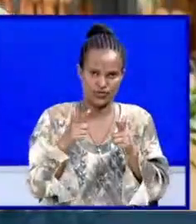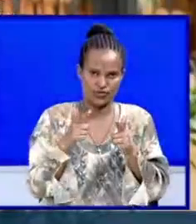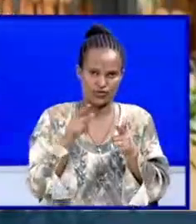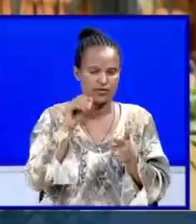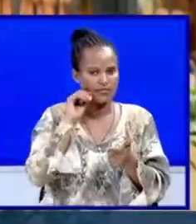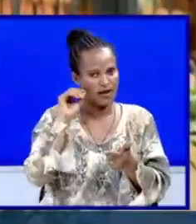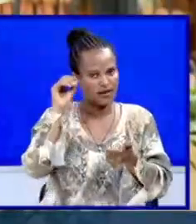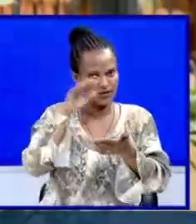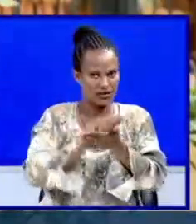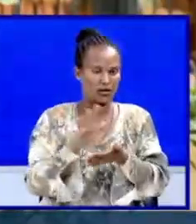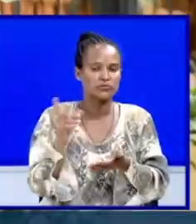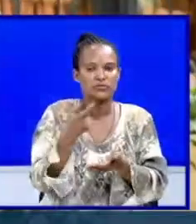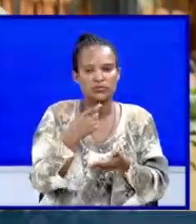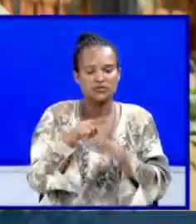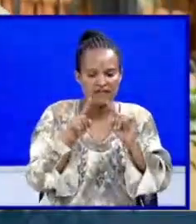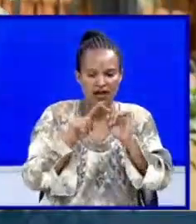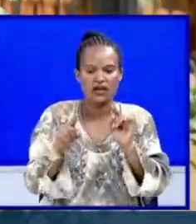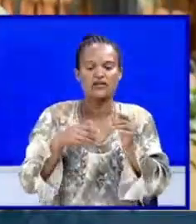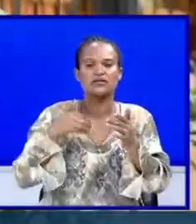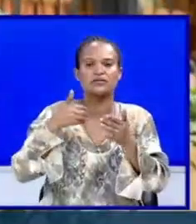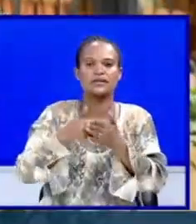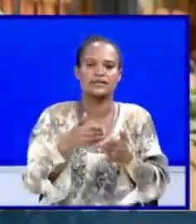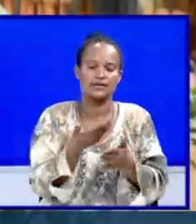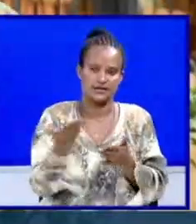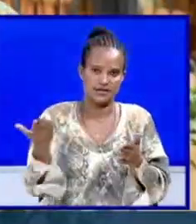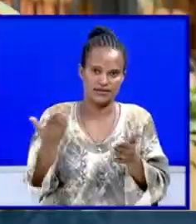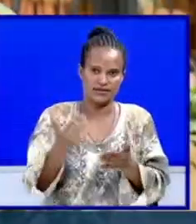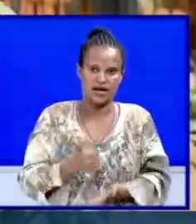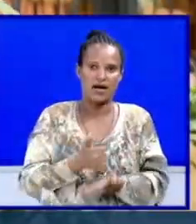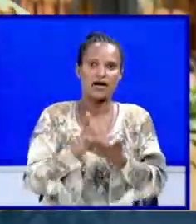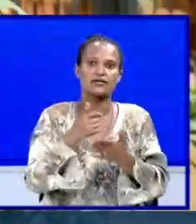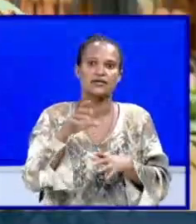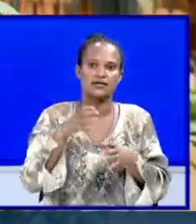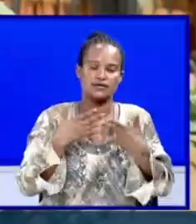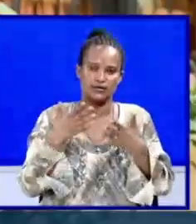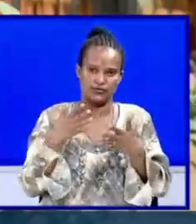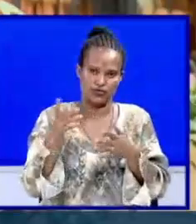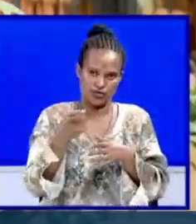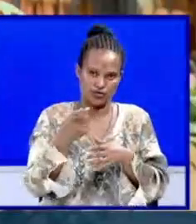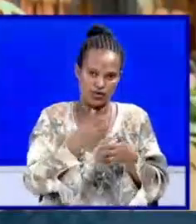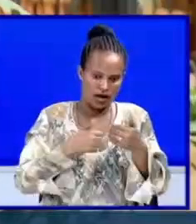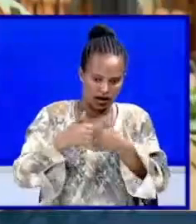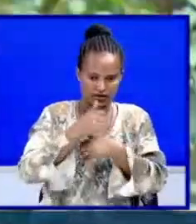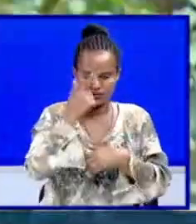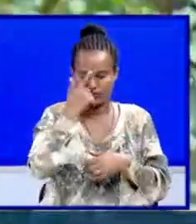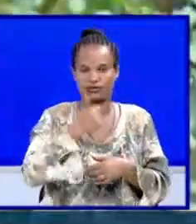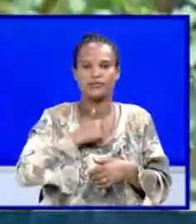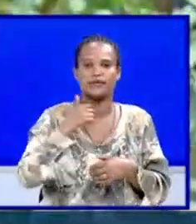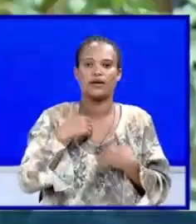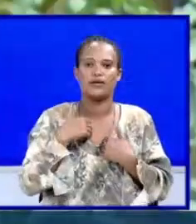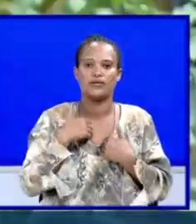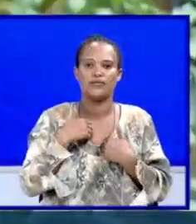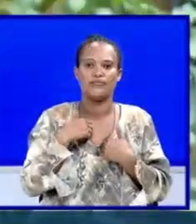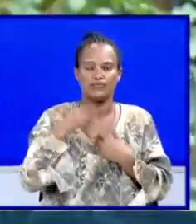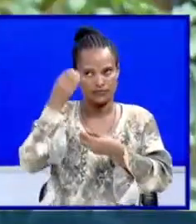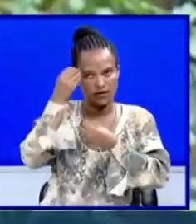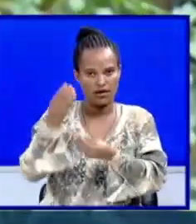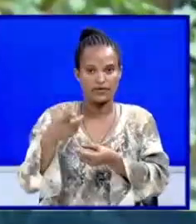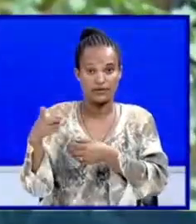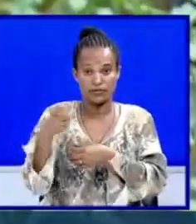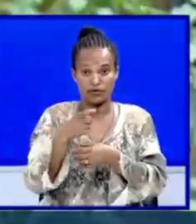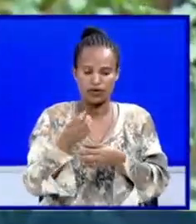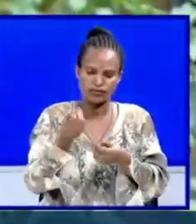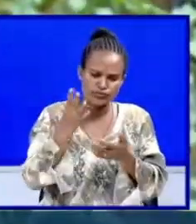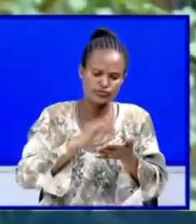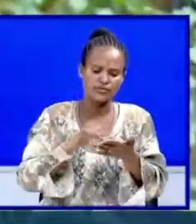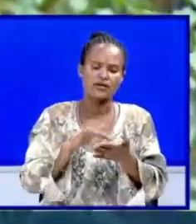በዓል ተሓዳርም ትኹን ዝተፈላለየ ትልበፅሐ ነገር ሓገዝ ዘድሊ ምዃኑ ቀዲሙ ክእመን ዘለዎ እዚ እዩ። ሓበሬታ ምውሃ ማለት ድማ ኣብ ብዙሕ